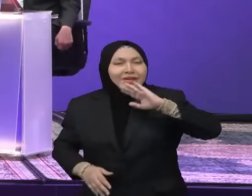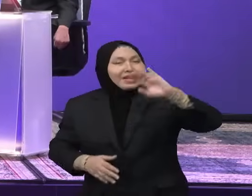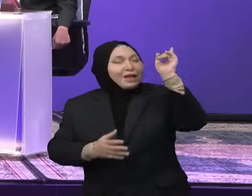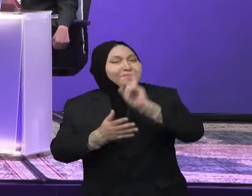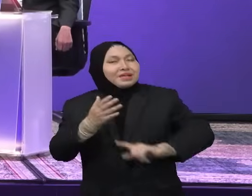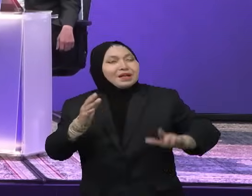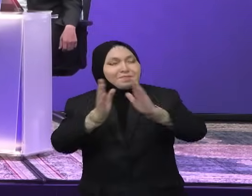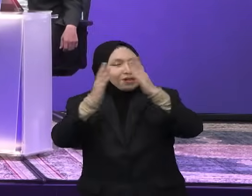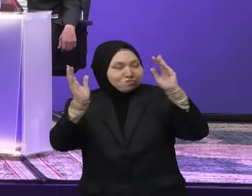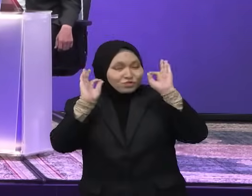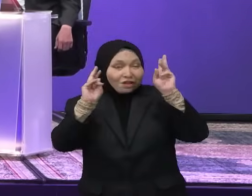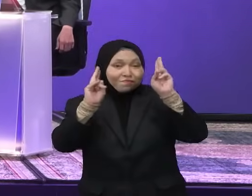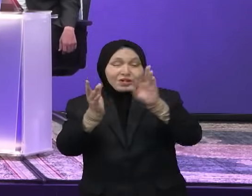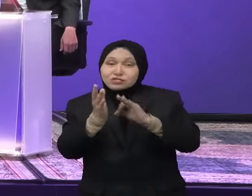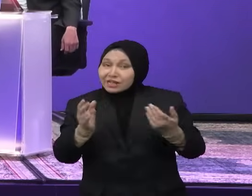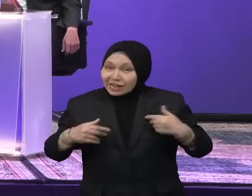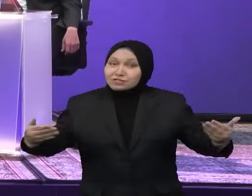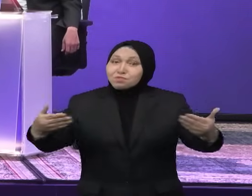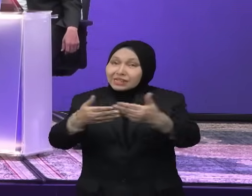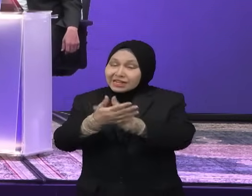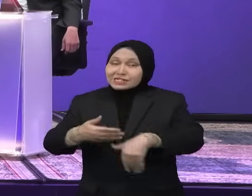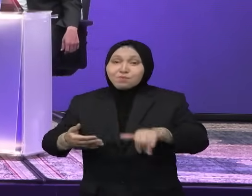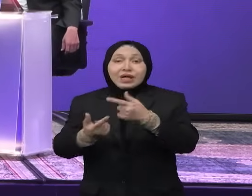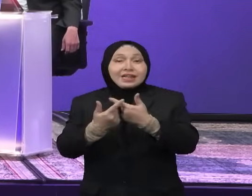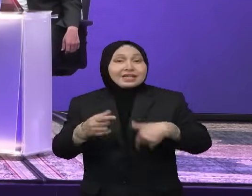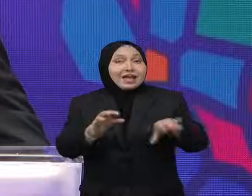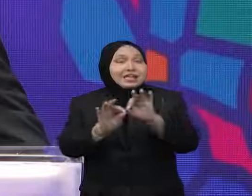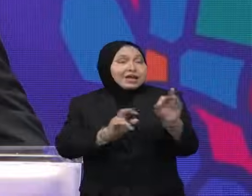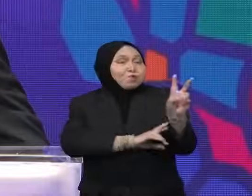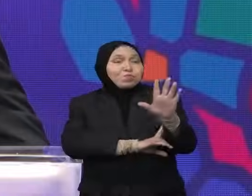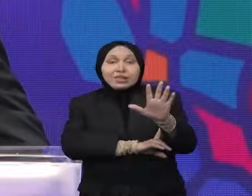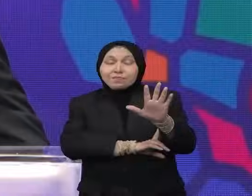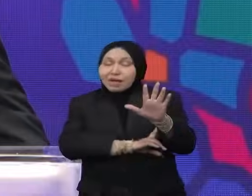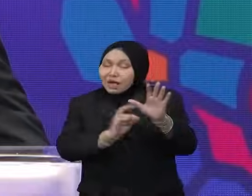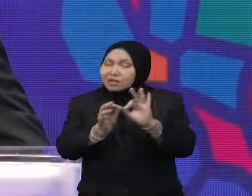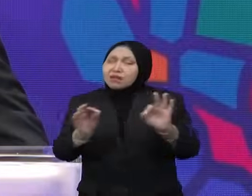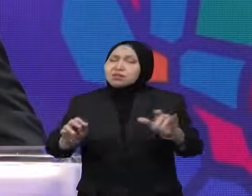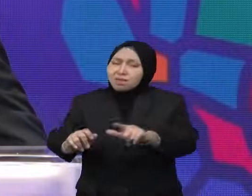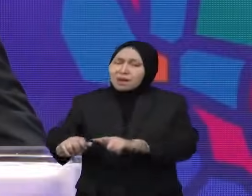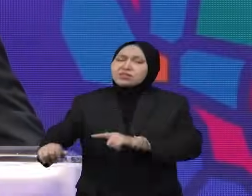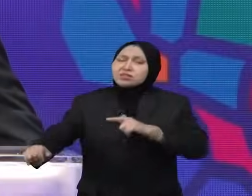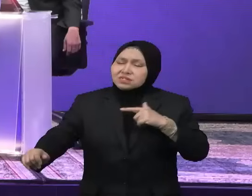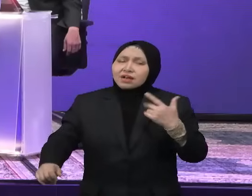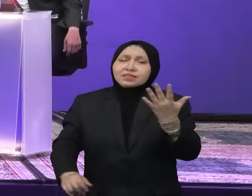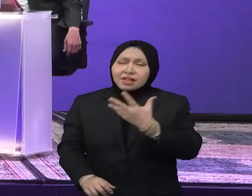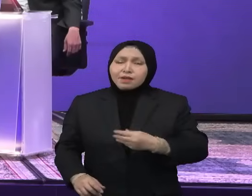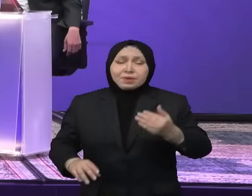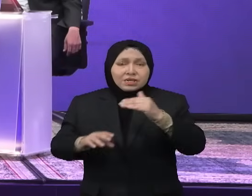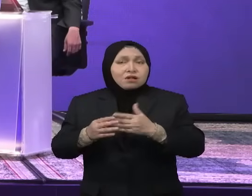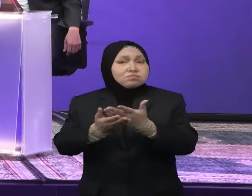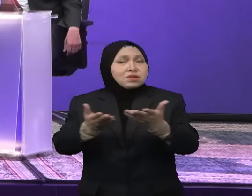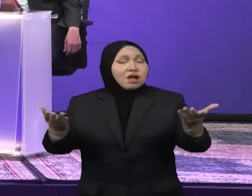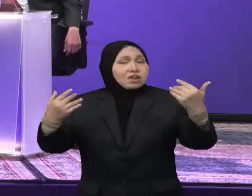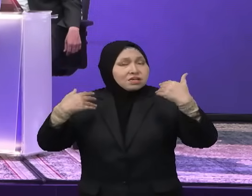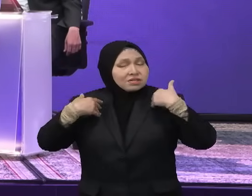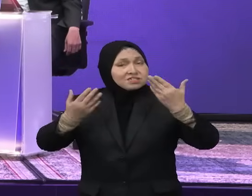hari ini? Alhamdulillah, saat ini kita nak teruskan hari ini sambungan daripada ayat 25, ayat yang agak panjang ya. Dan pada tuan-tuan yang berada